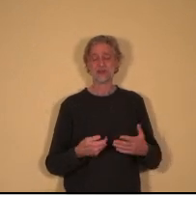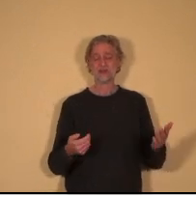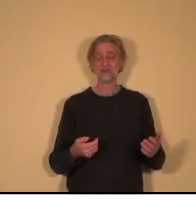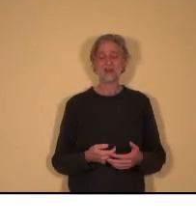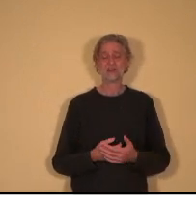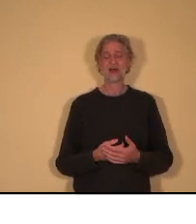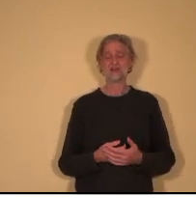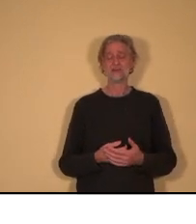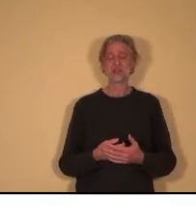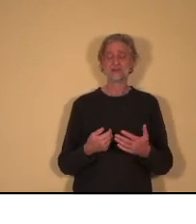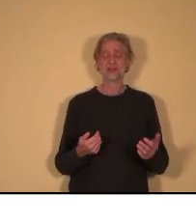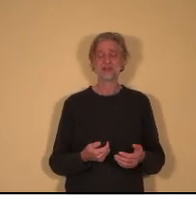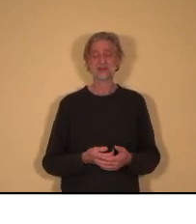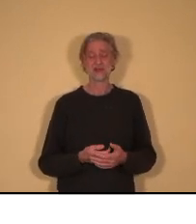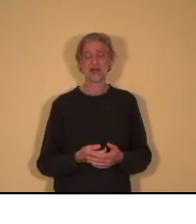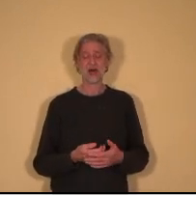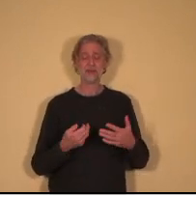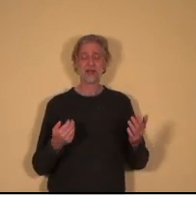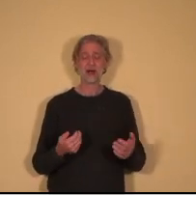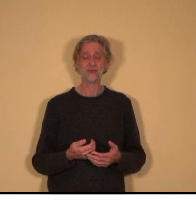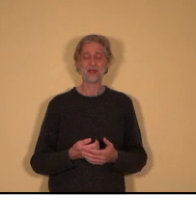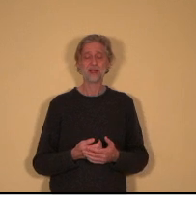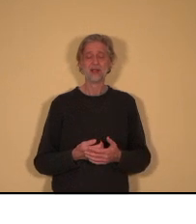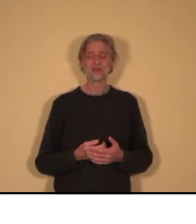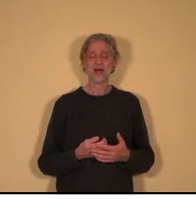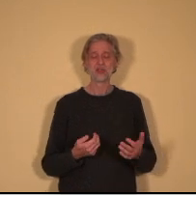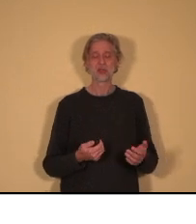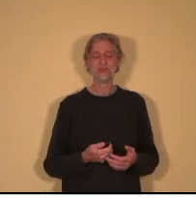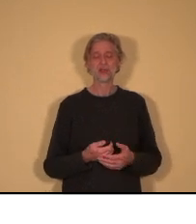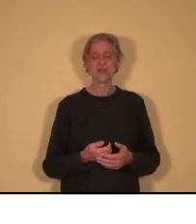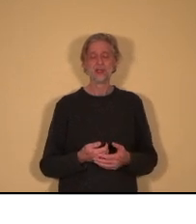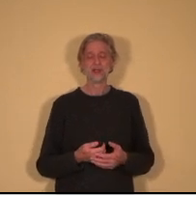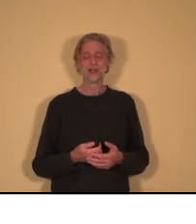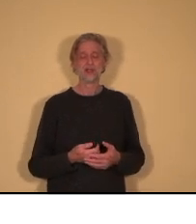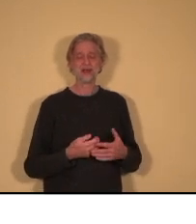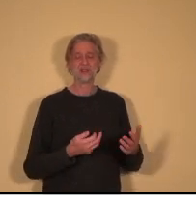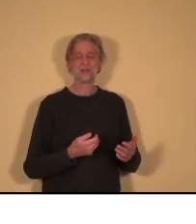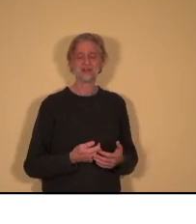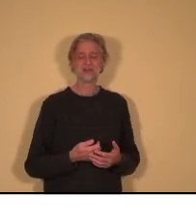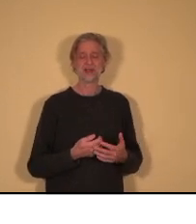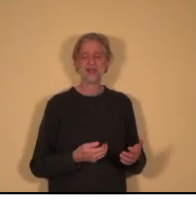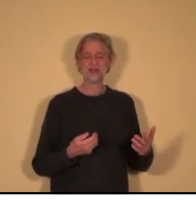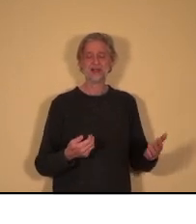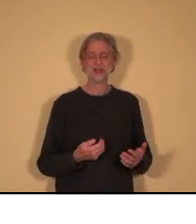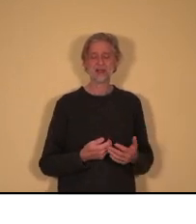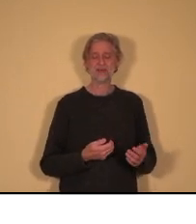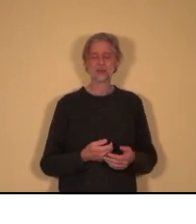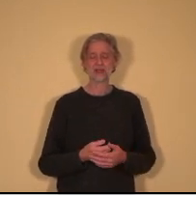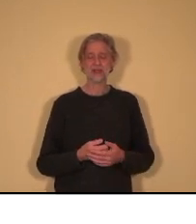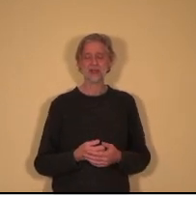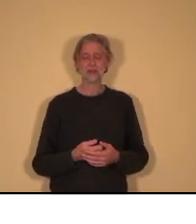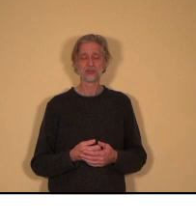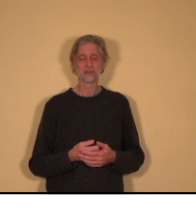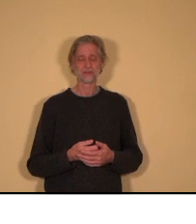jetzt erstmal, was ist nach diesem Kreislaufwirtschaftsgesetz ein Abfall? Abfall sind alle Stoffe, derer sich der Besitzer entledigt, entledigen will